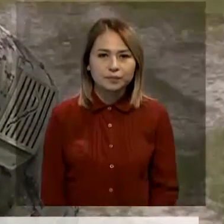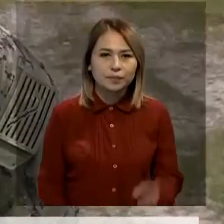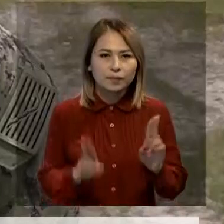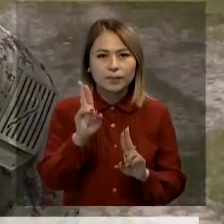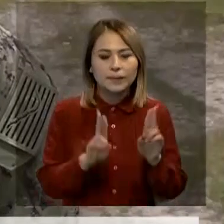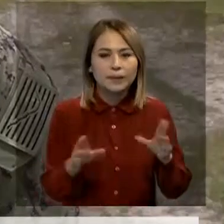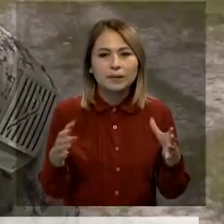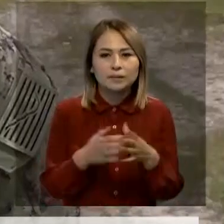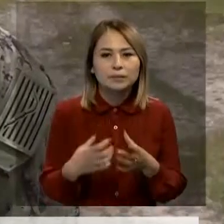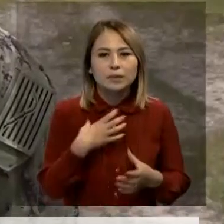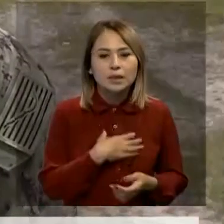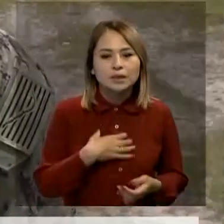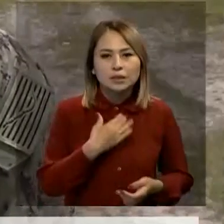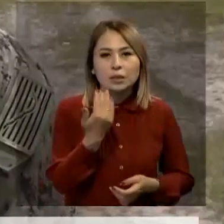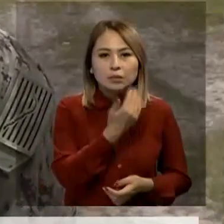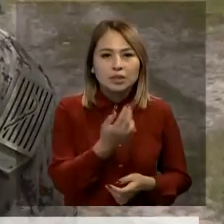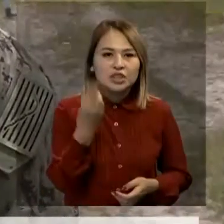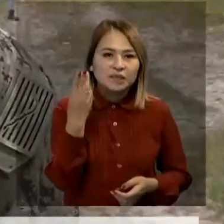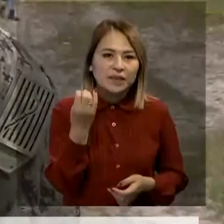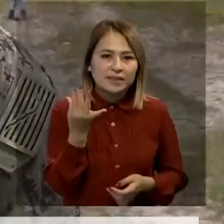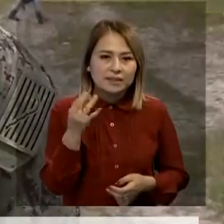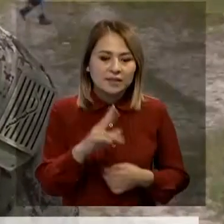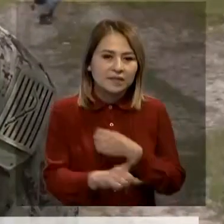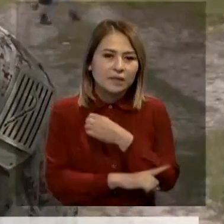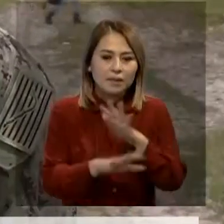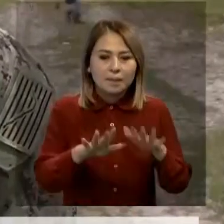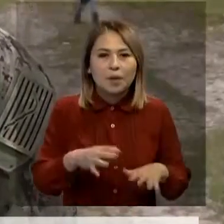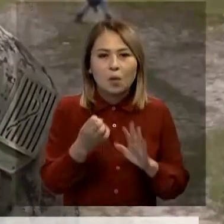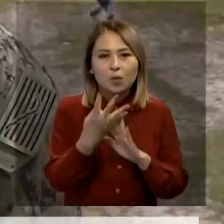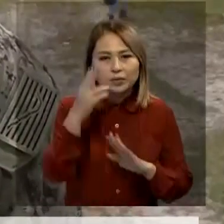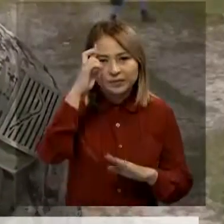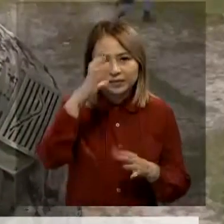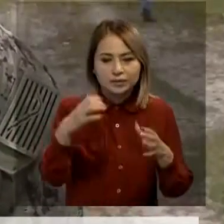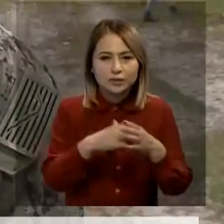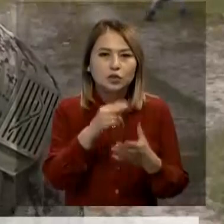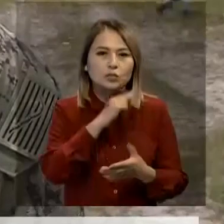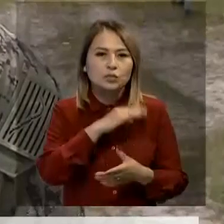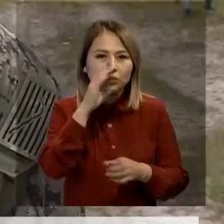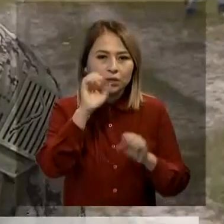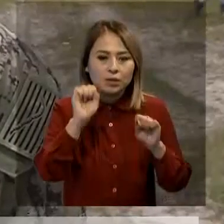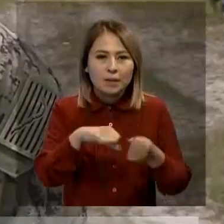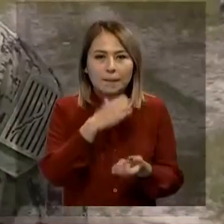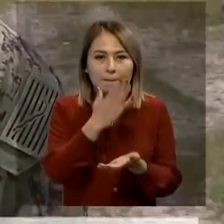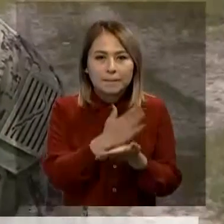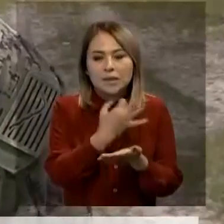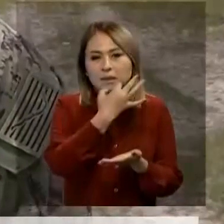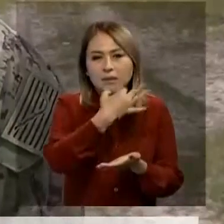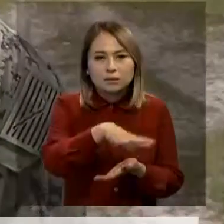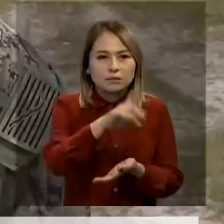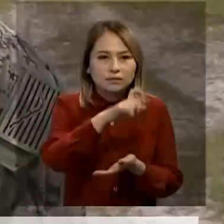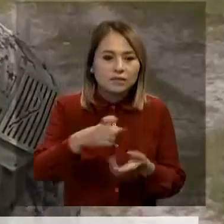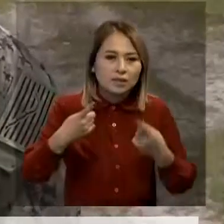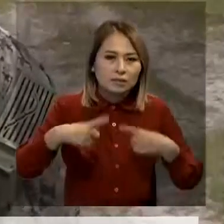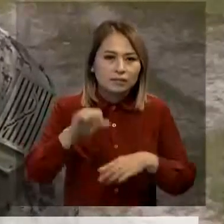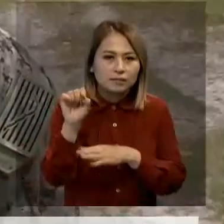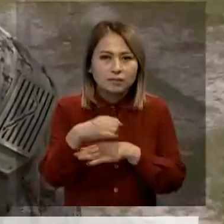Стратегиялық маңызына тоқталсам, бұл жерде Швеция, Финляндия және 14 елмен бірге жұмыс істеу мүмкіндігі бар. Осылайша біз кез келген дағдарысқа қарсы төтеп